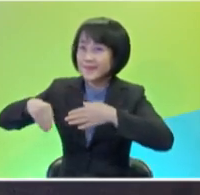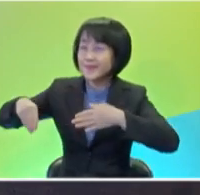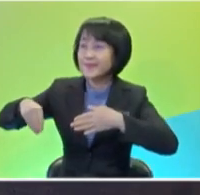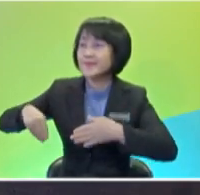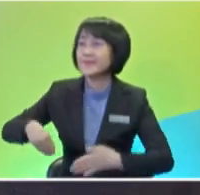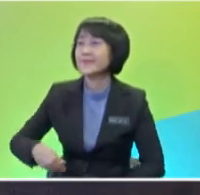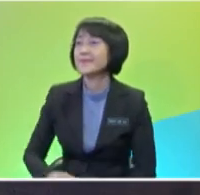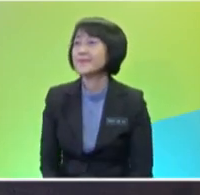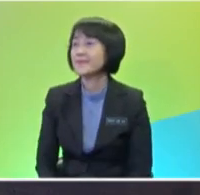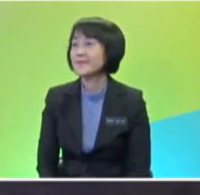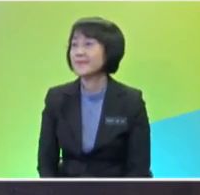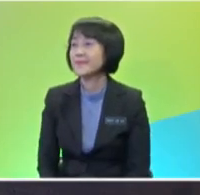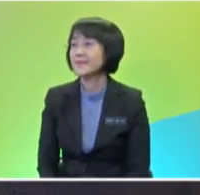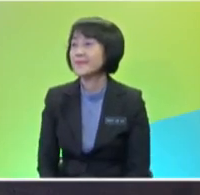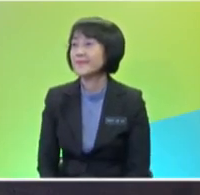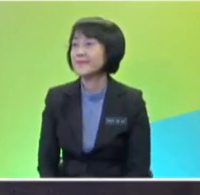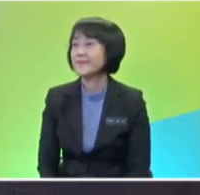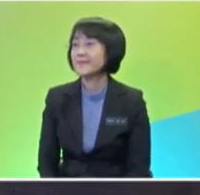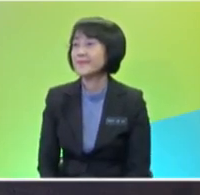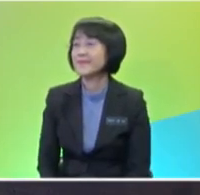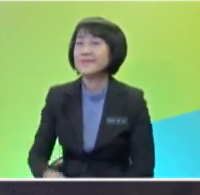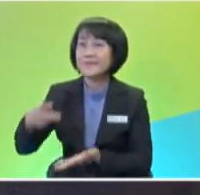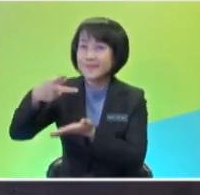ini deh saya ada lima